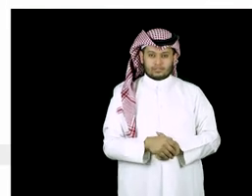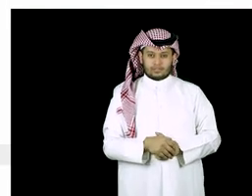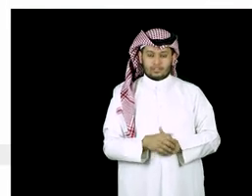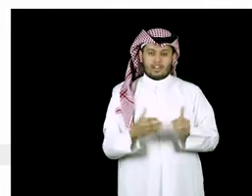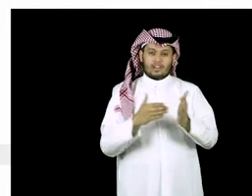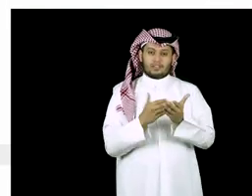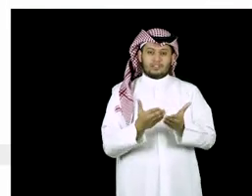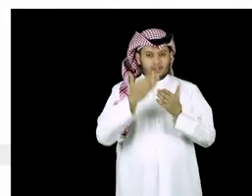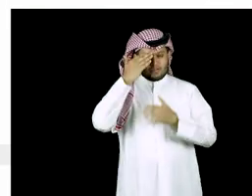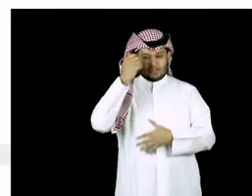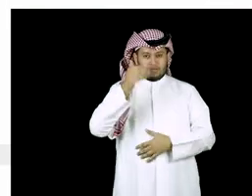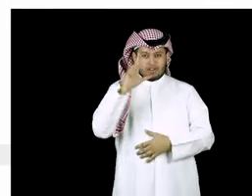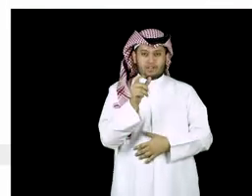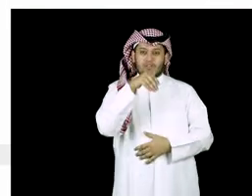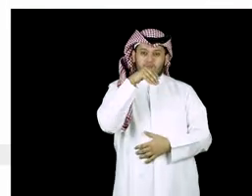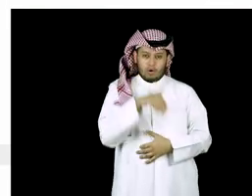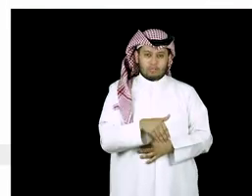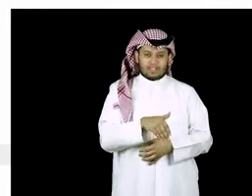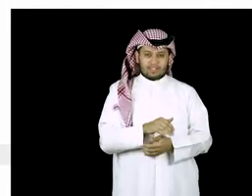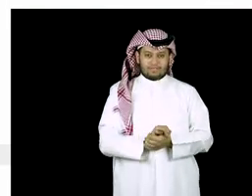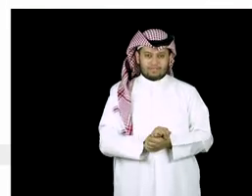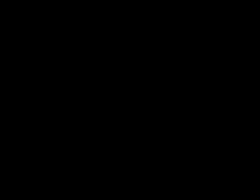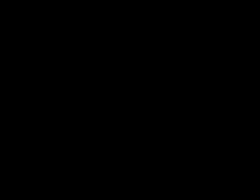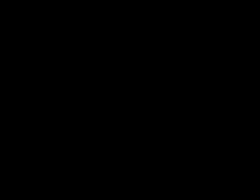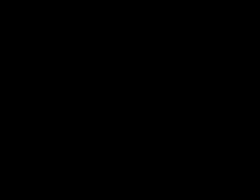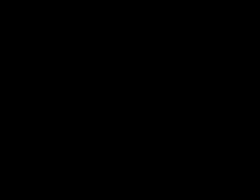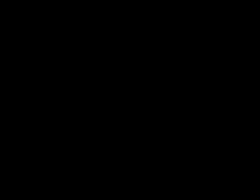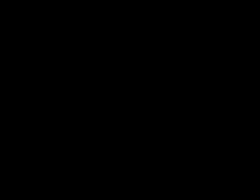وصلى الله وسلم على نبينا محمد.